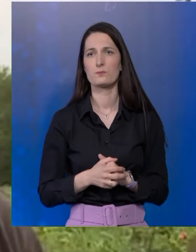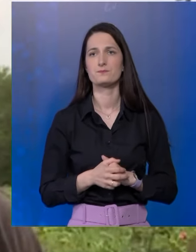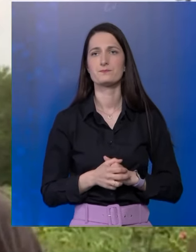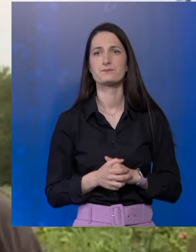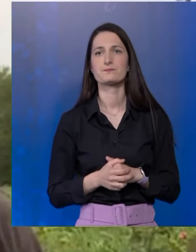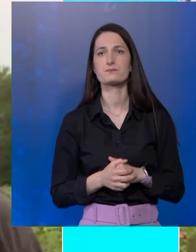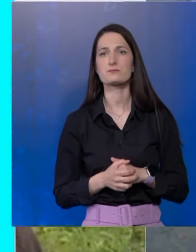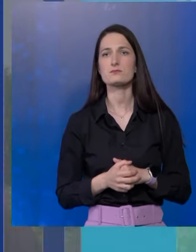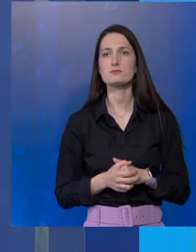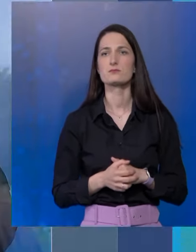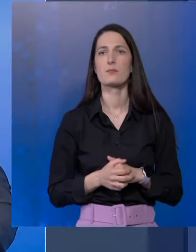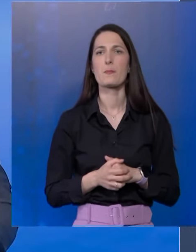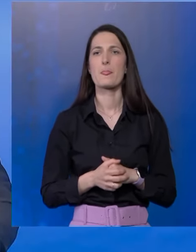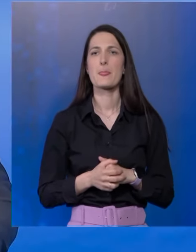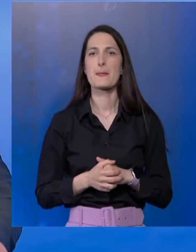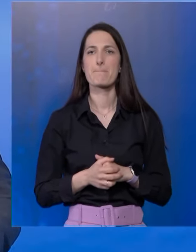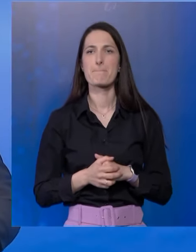jučer.